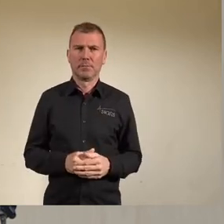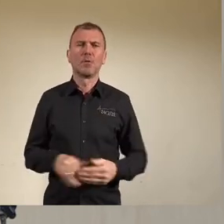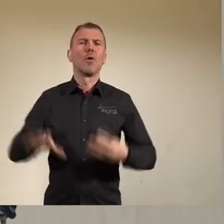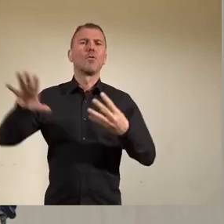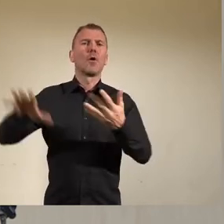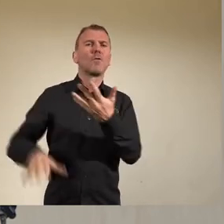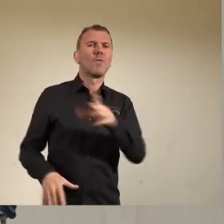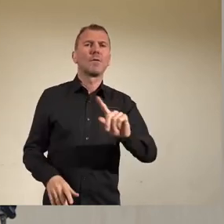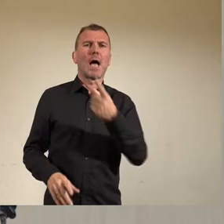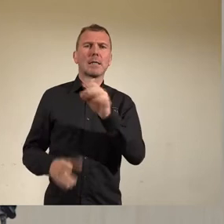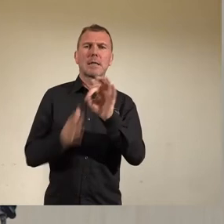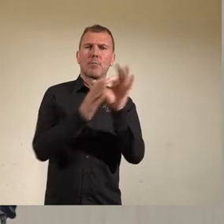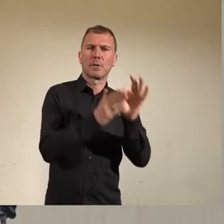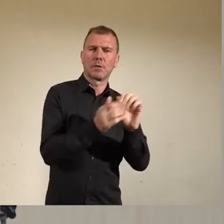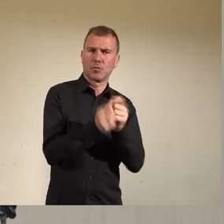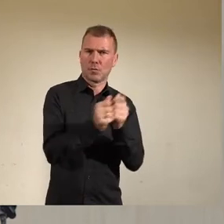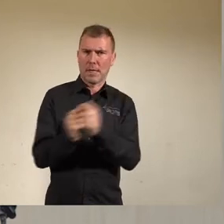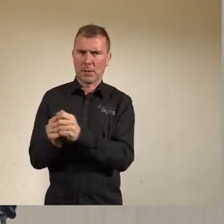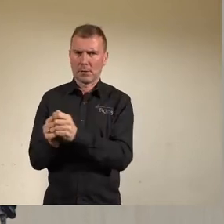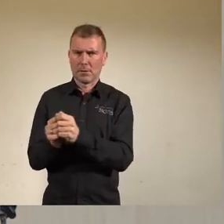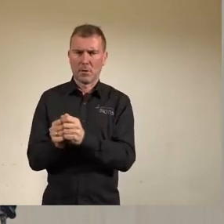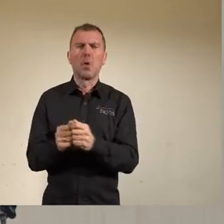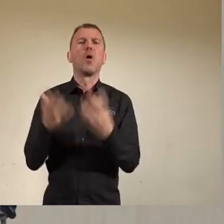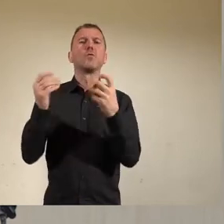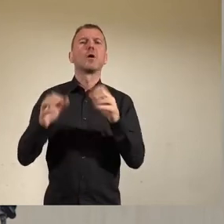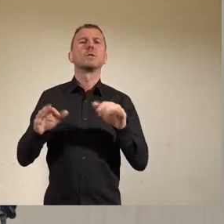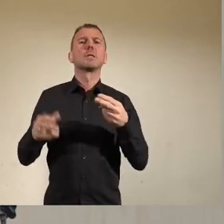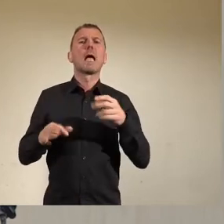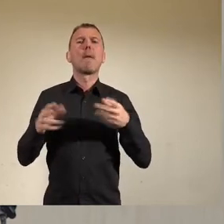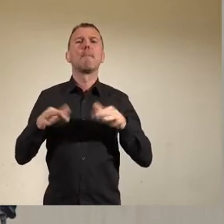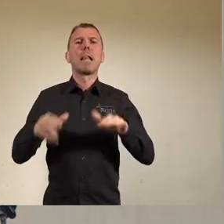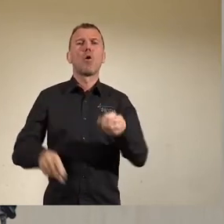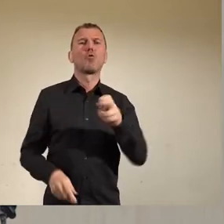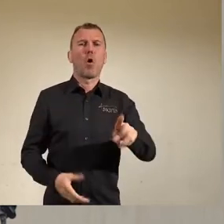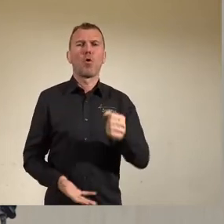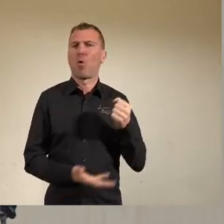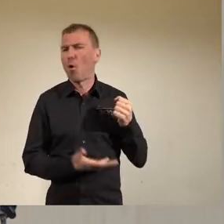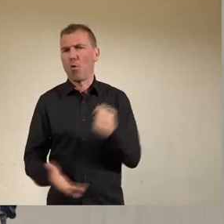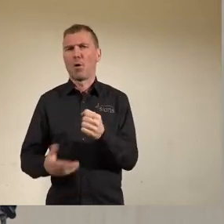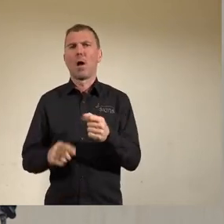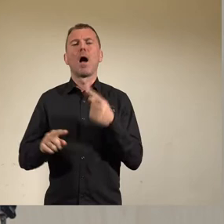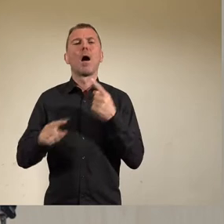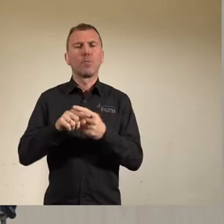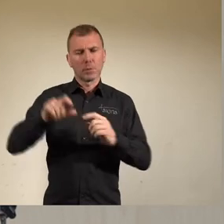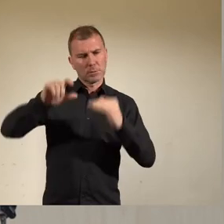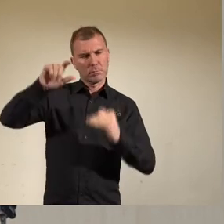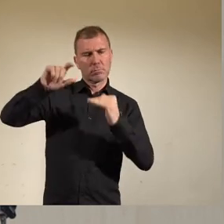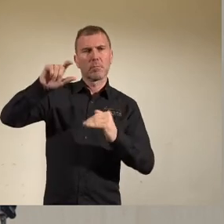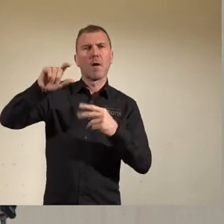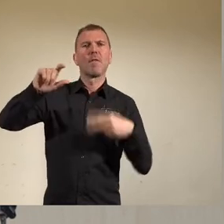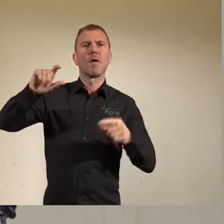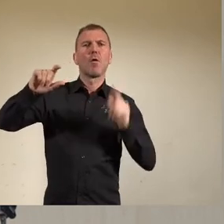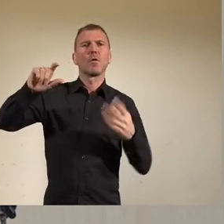59 Einzelpositionen zu ändern. Das Ganze soll 90 Millionen Euro kosten. Hinzu kommt die Deckungslücke von 119